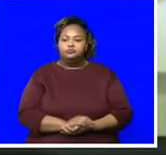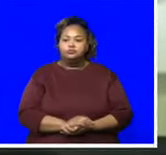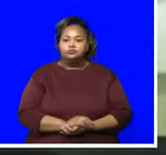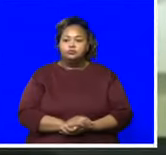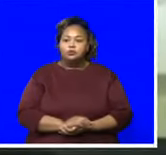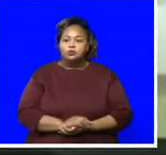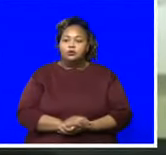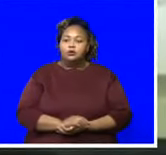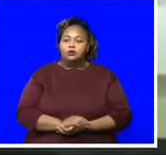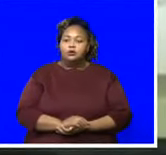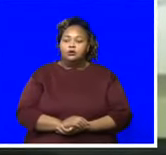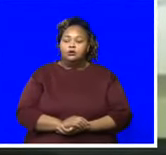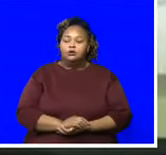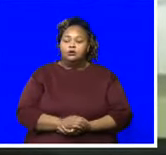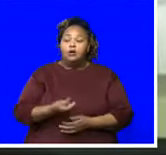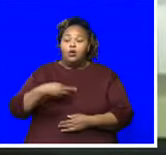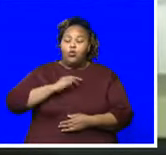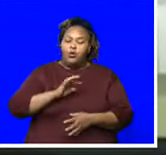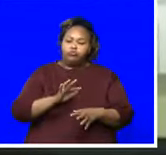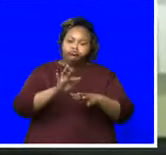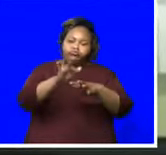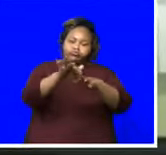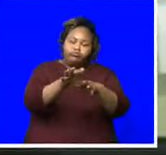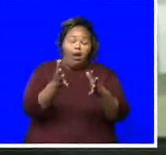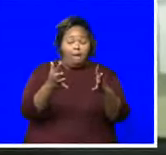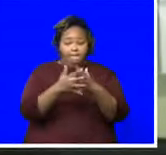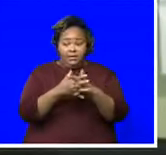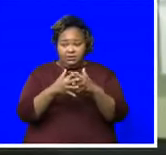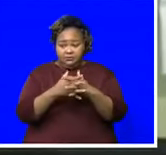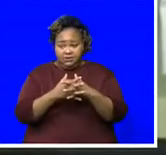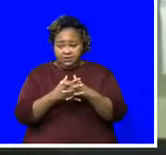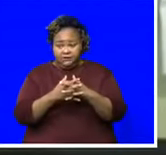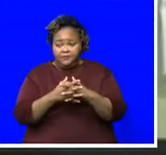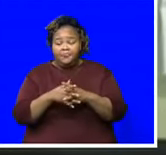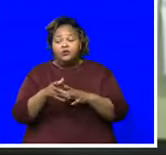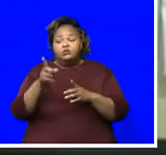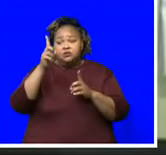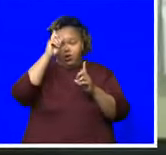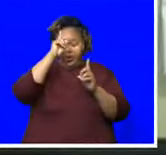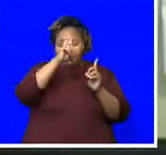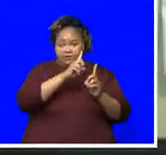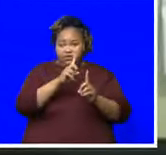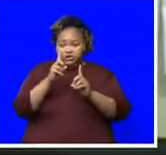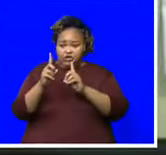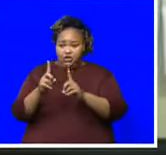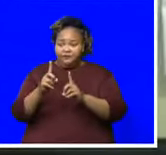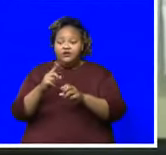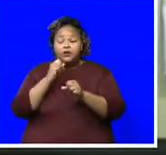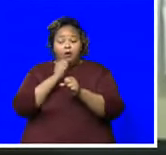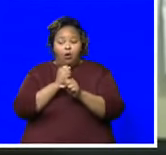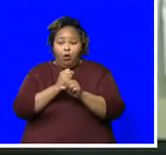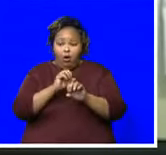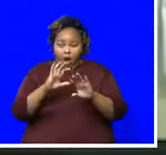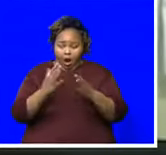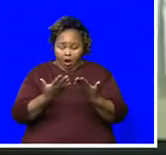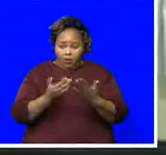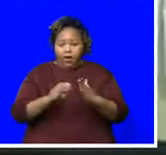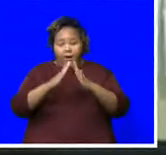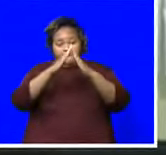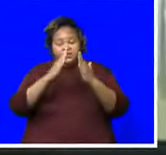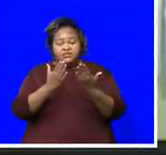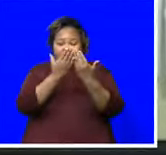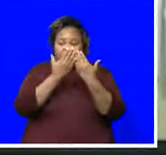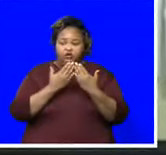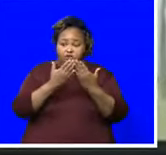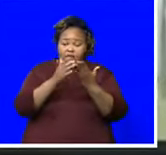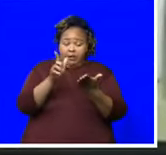kanjani litiko libhekene ngubo. Kunemithetho ke le litiko leliyibekile ukuthi